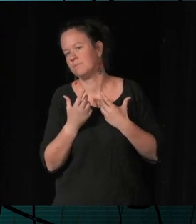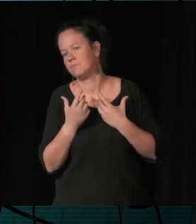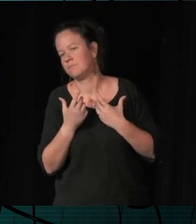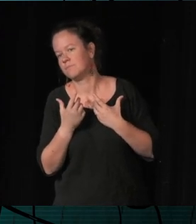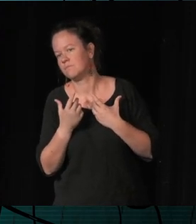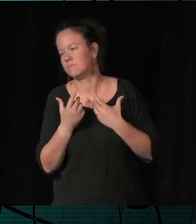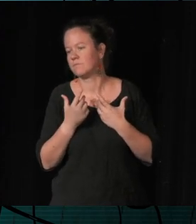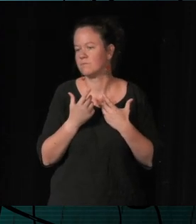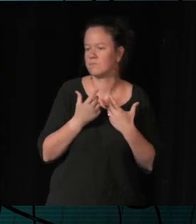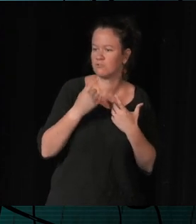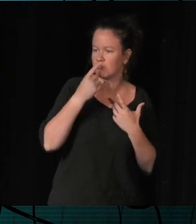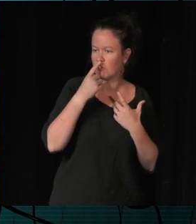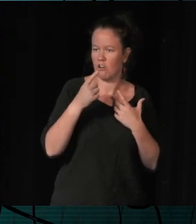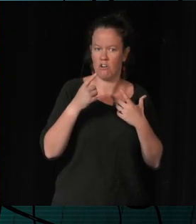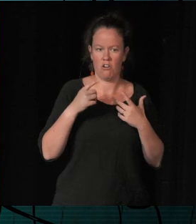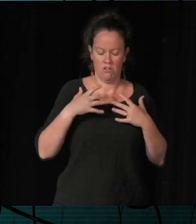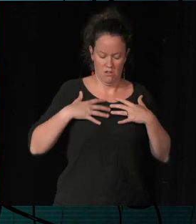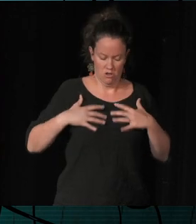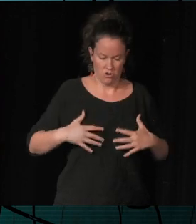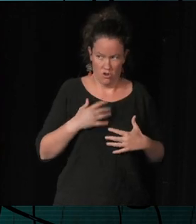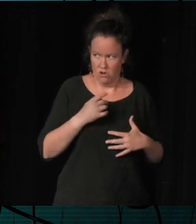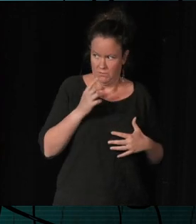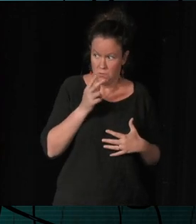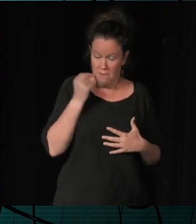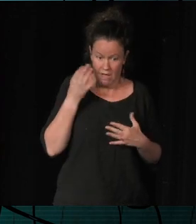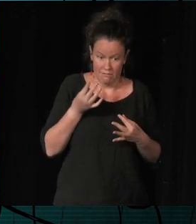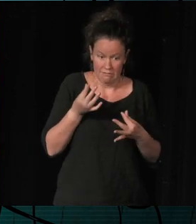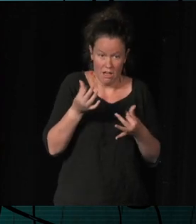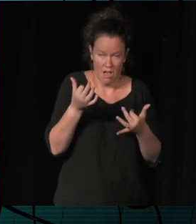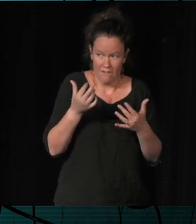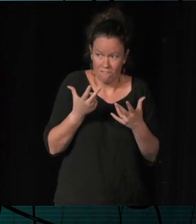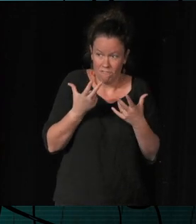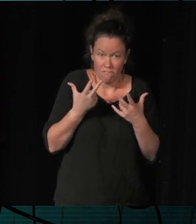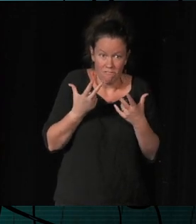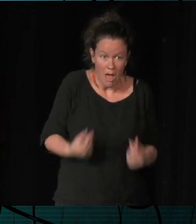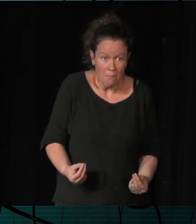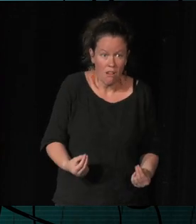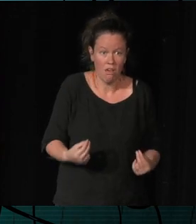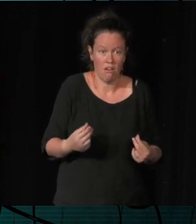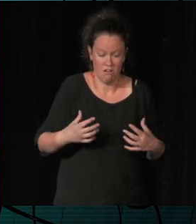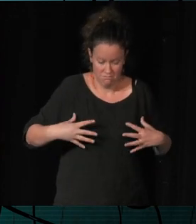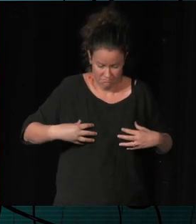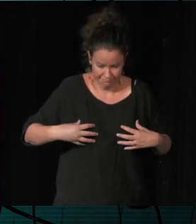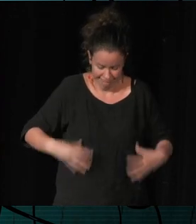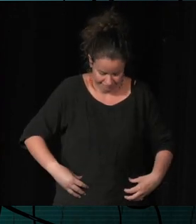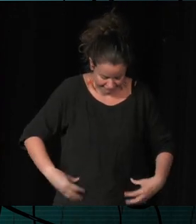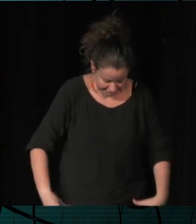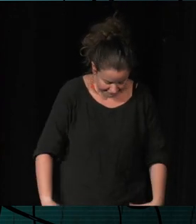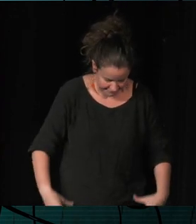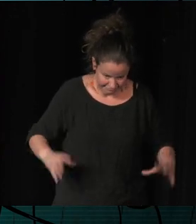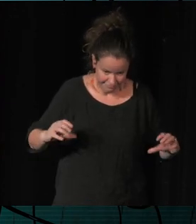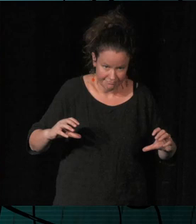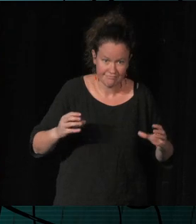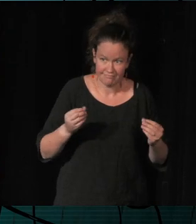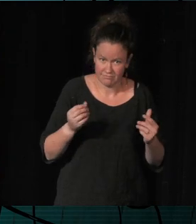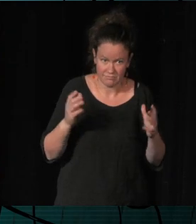ce côté un peu fragile, en fait, organique, un humain, tu vois, c'est un petit peu fragile, c'est un peu moelleux comme ça, tu vois. Et il est coincé